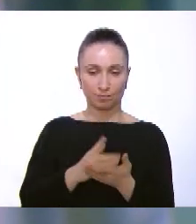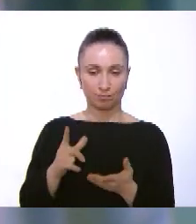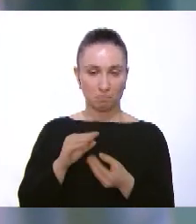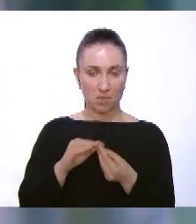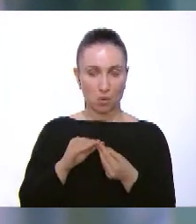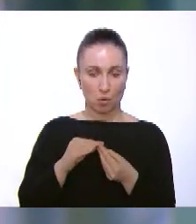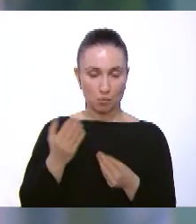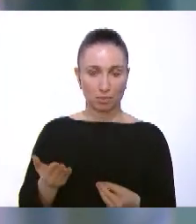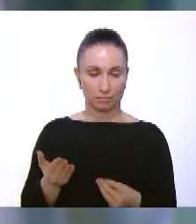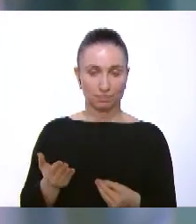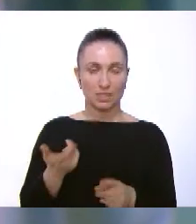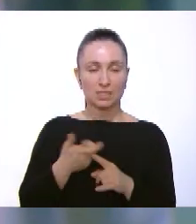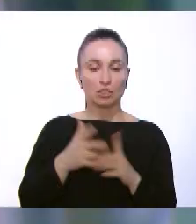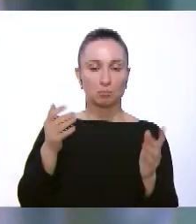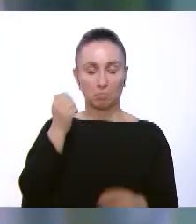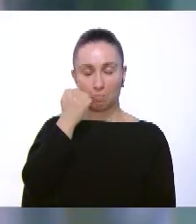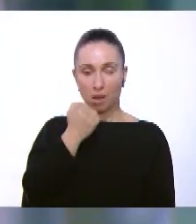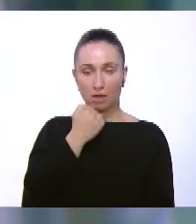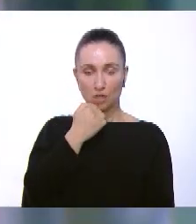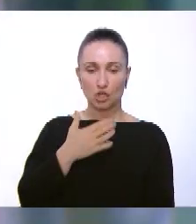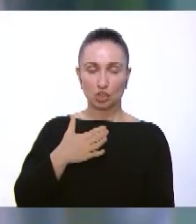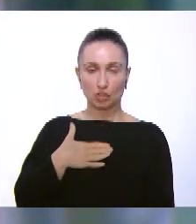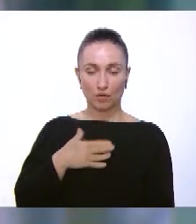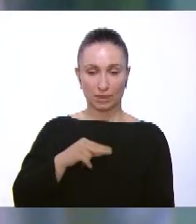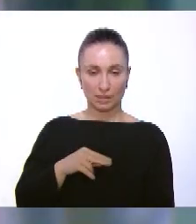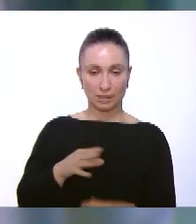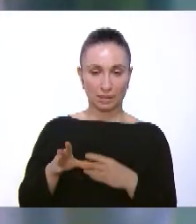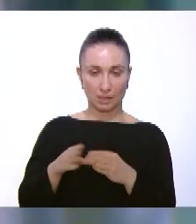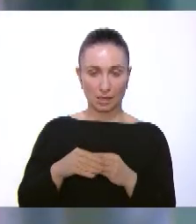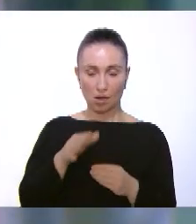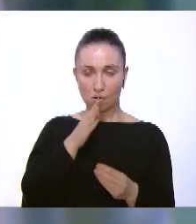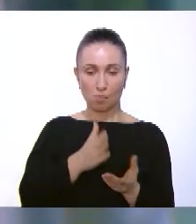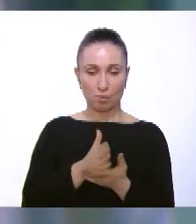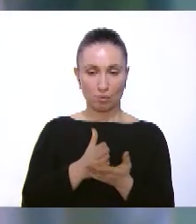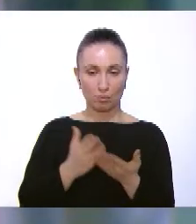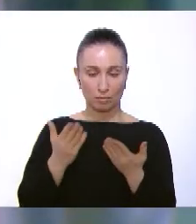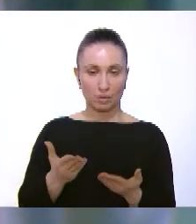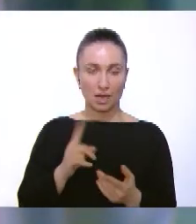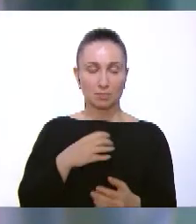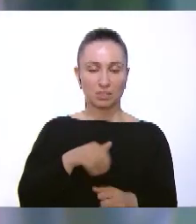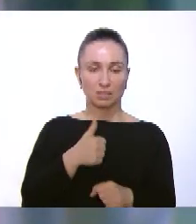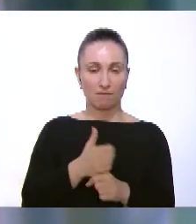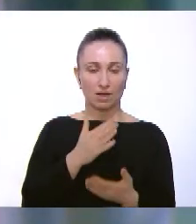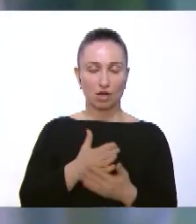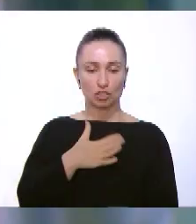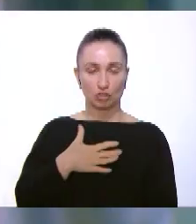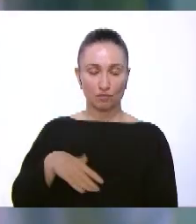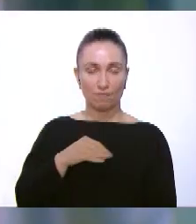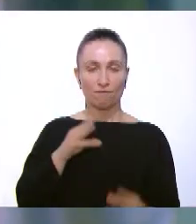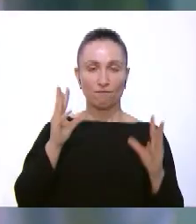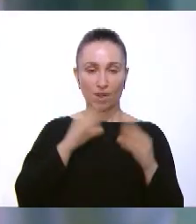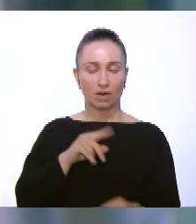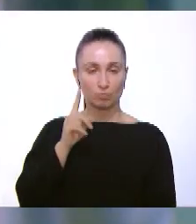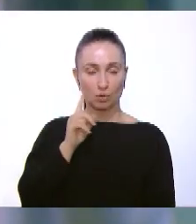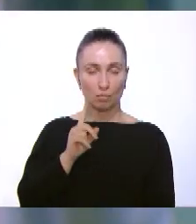მეგობრობისთვის. ძალიან დიდი მადლობა ჩვენთან თანამშრომლობისთვის ამდენი წლის მანძილზე და რაც თავარია ჩვენ ვახერხებთ